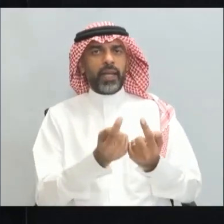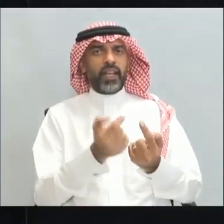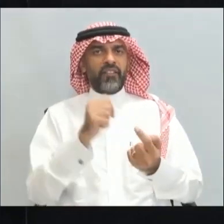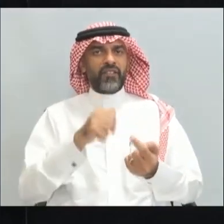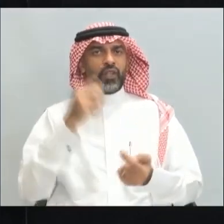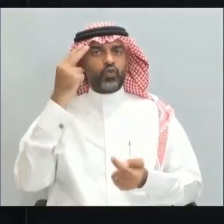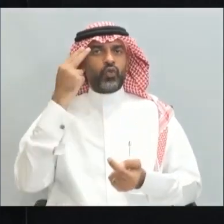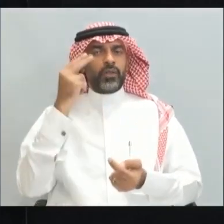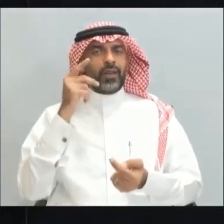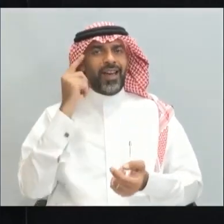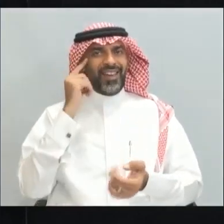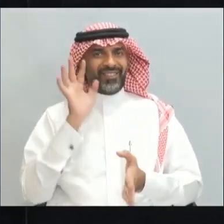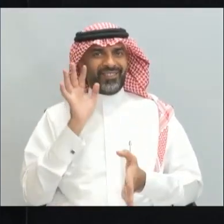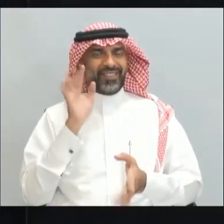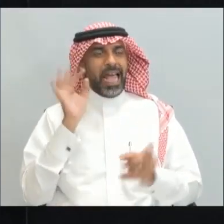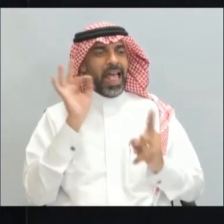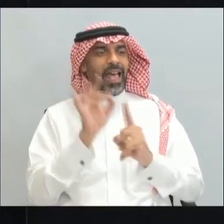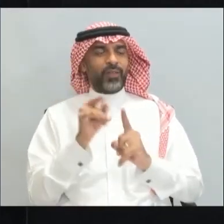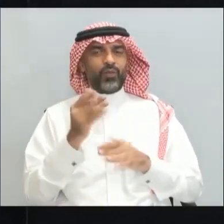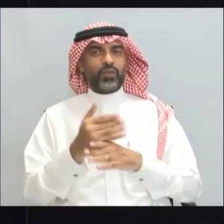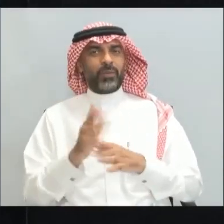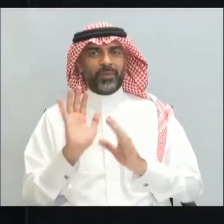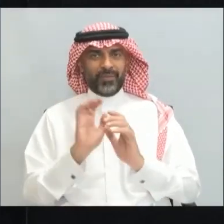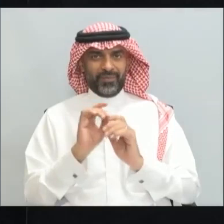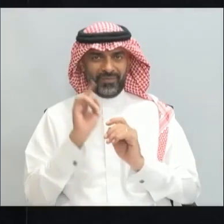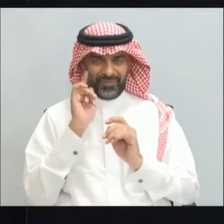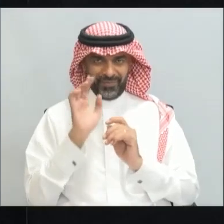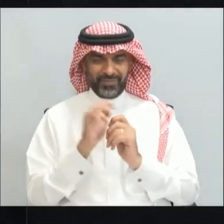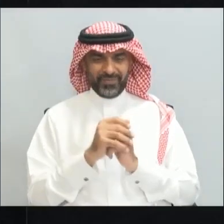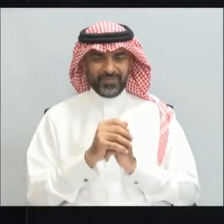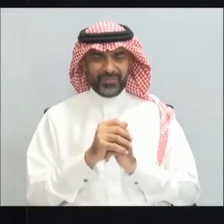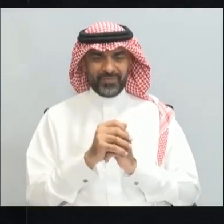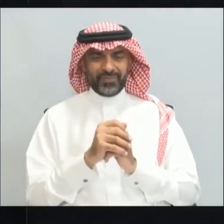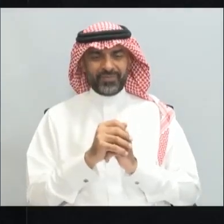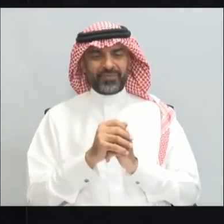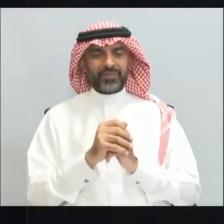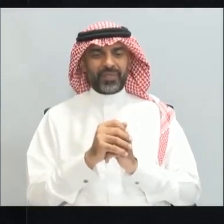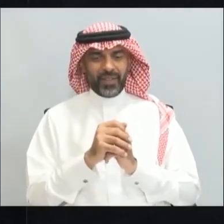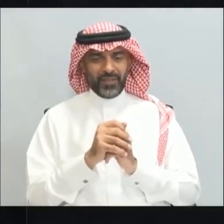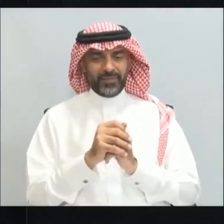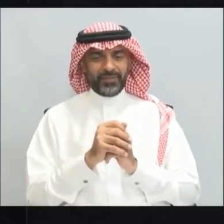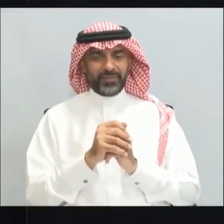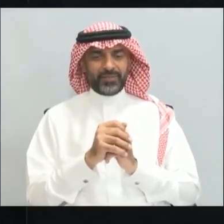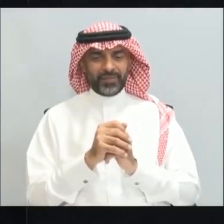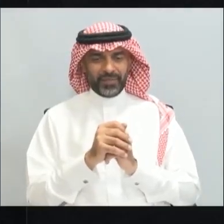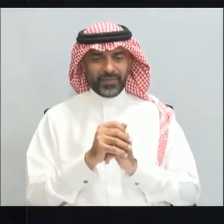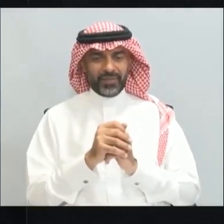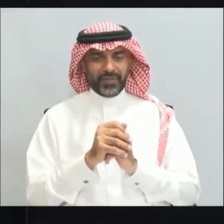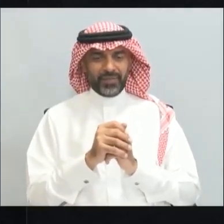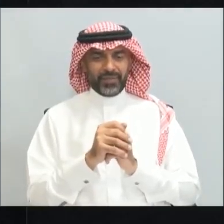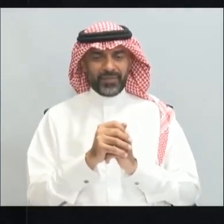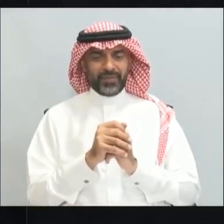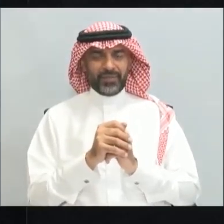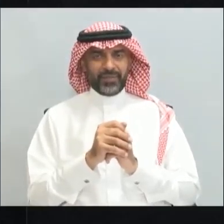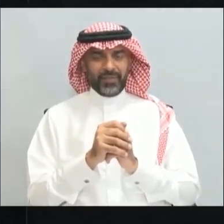جلب المعلومات الزراعيه الخاصه بالمملكه العربيه السعوديه من خلال المناطق الزراعيه من خلال ايضا ابنائي وبنات